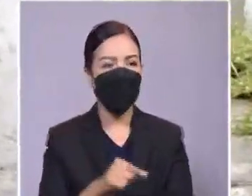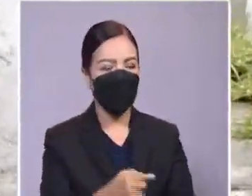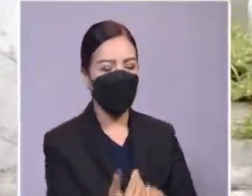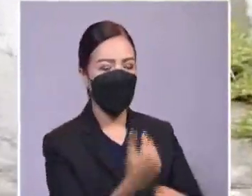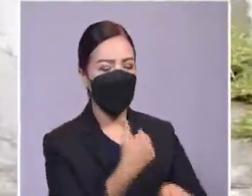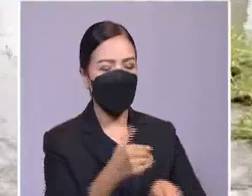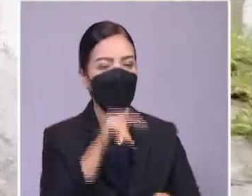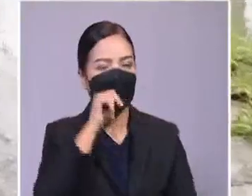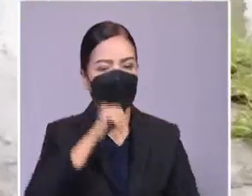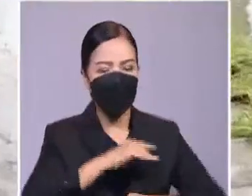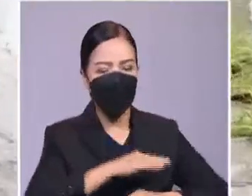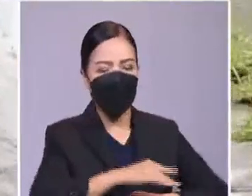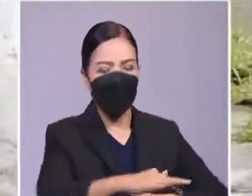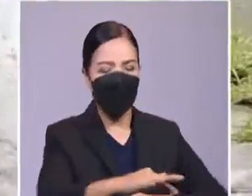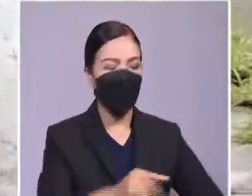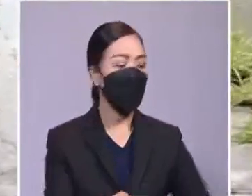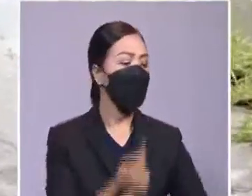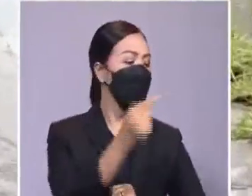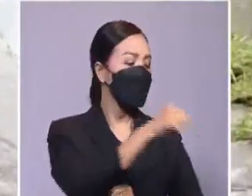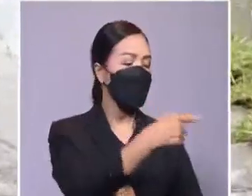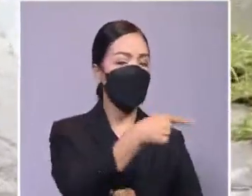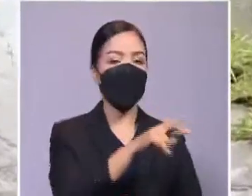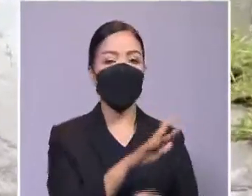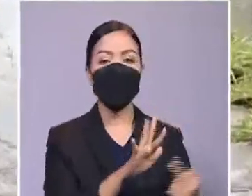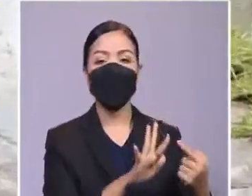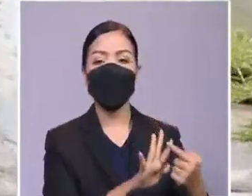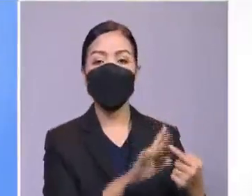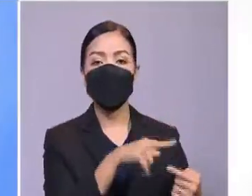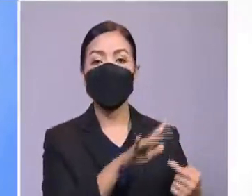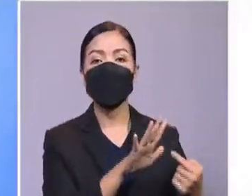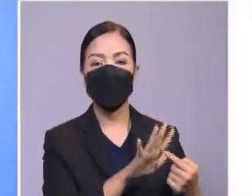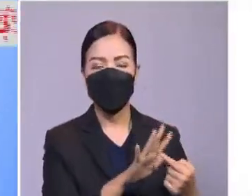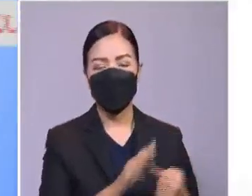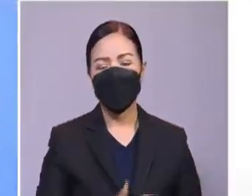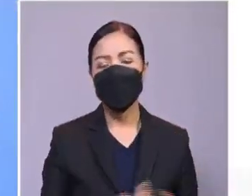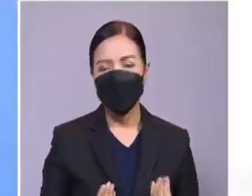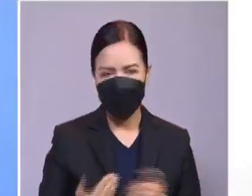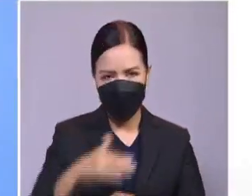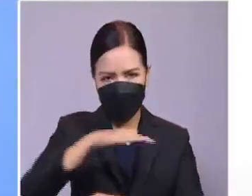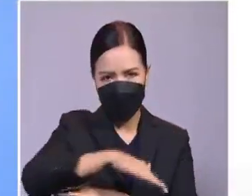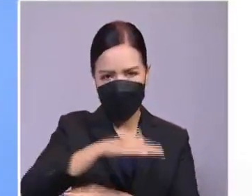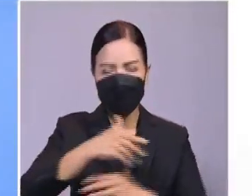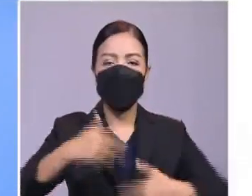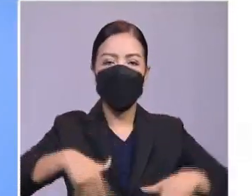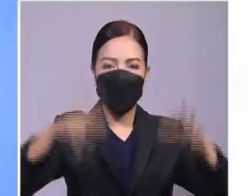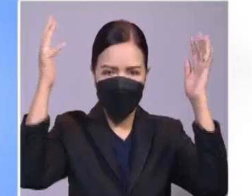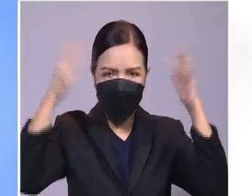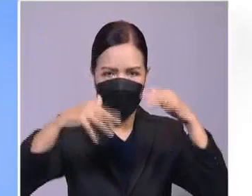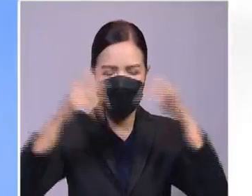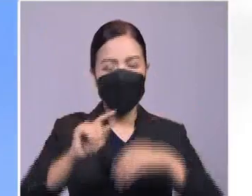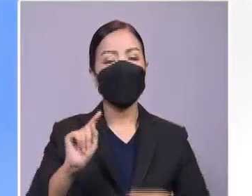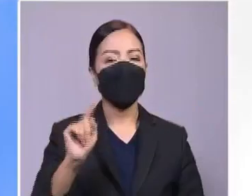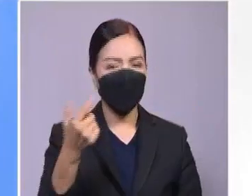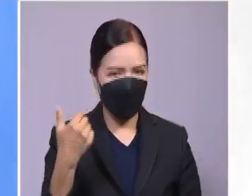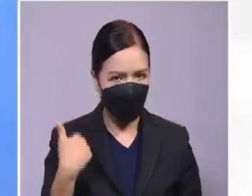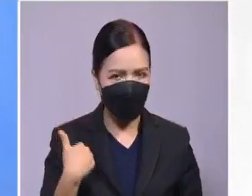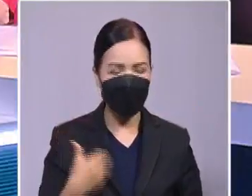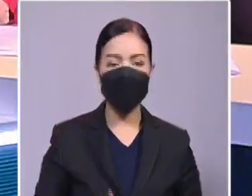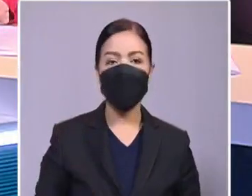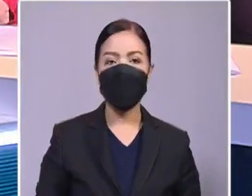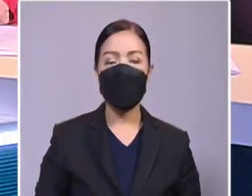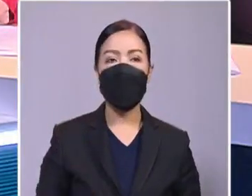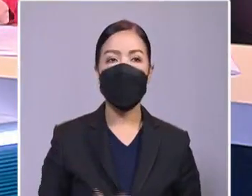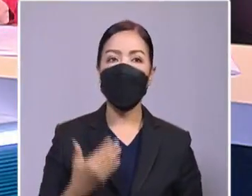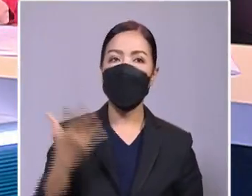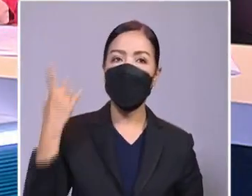เย็นนะคะซึ่งก็ต้องจับตาสถานการณ์การระบายแล้วก็ฝนในวันนี้ค่ะเมื่อวานนี้กรุงเทพฯฝน